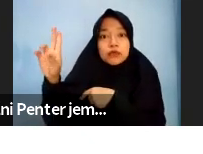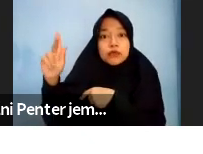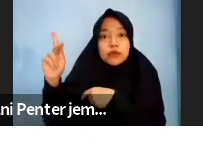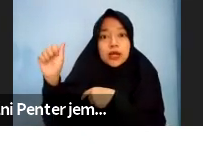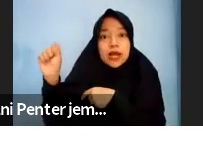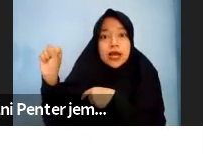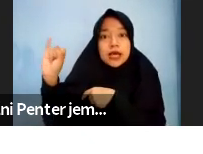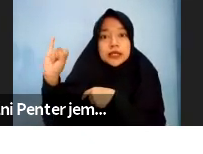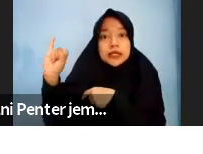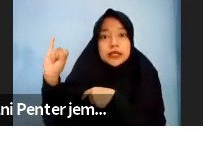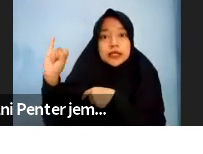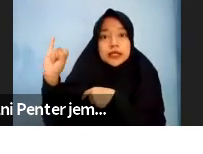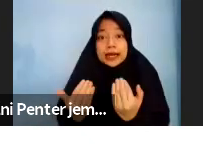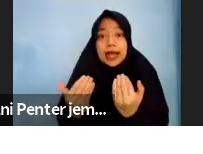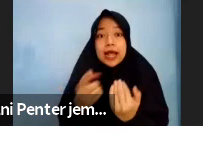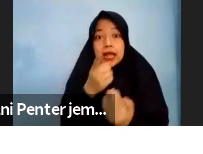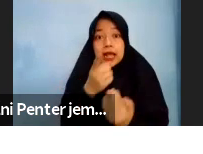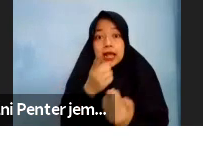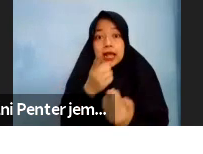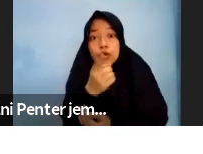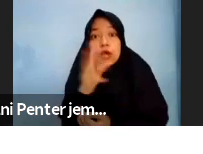jadi sekalian